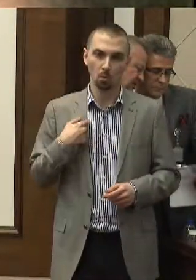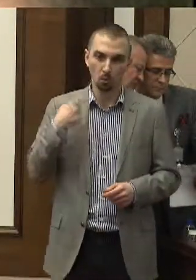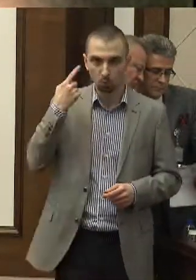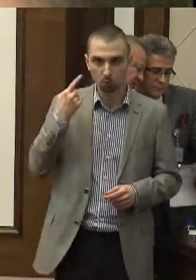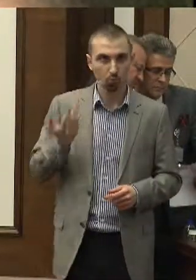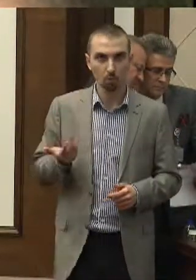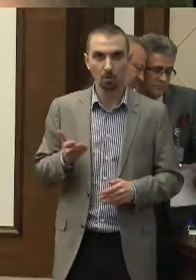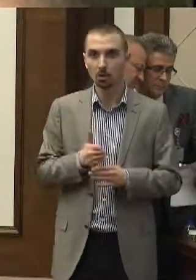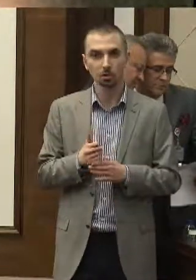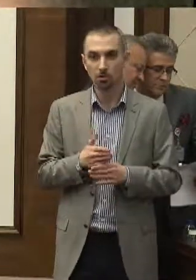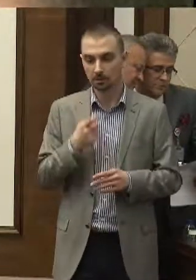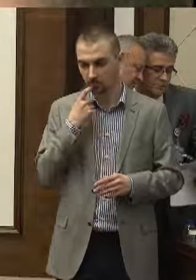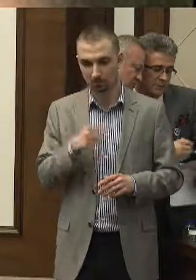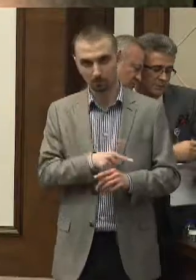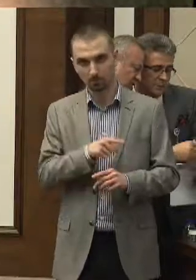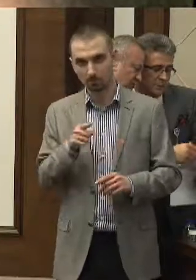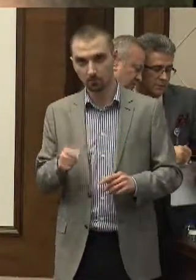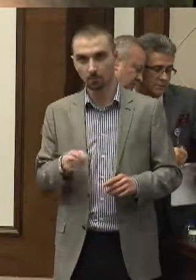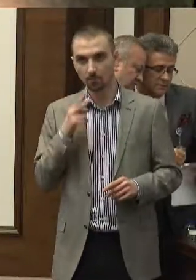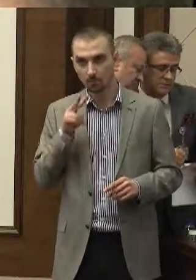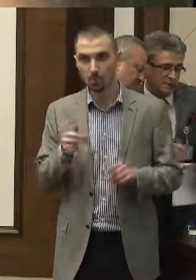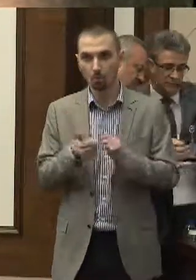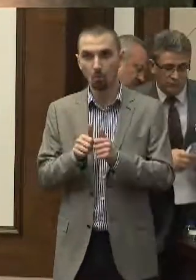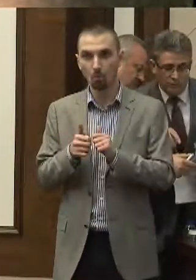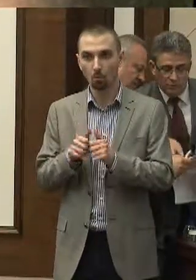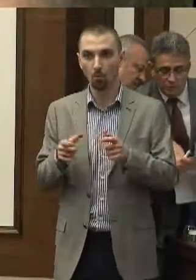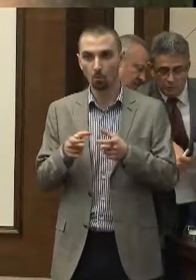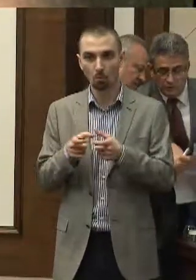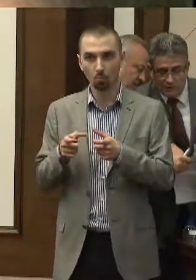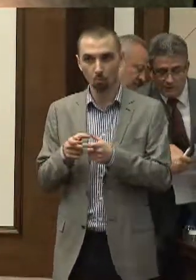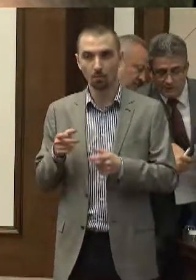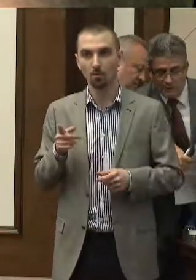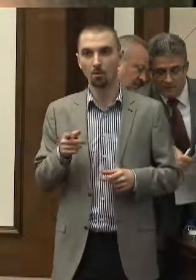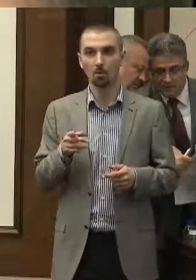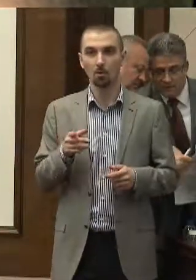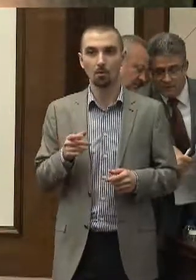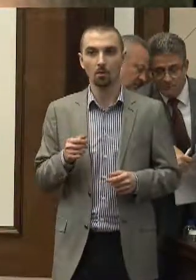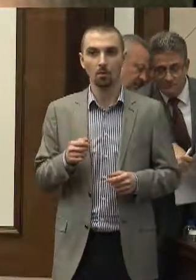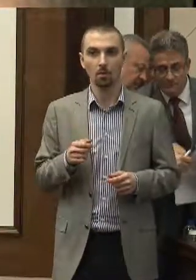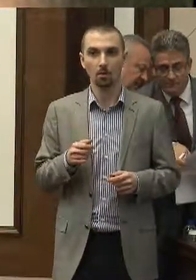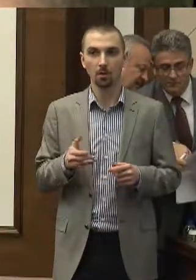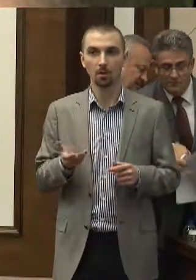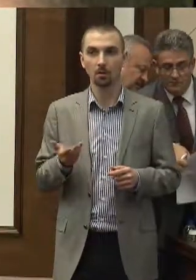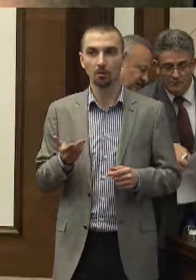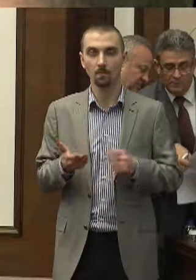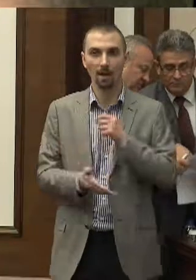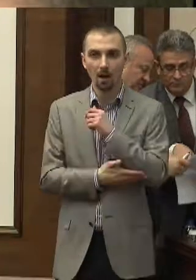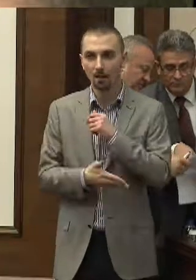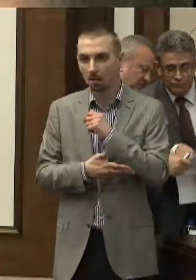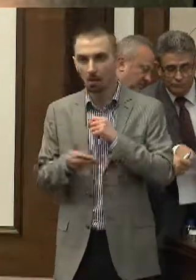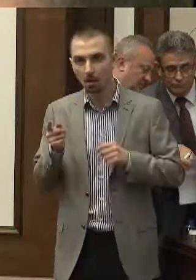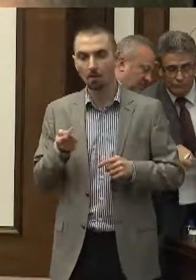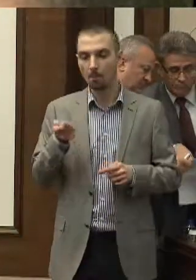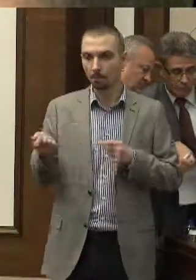Neden? Yıl içerisinde amatör spor kulüplerimize aldığımız nakdi yardım bedellerini birkaç kulüp dışında